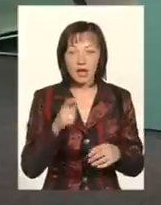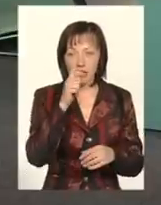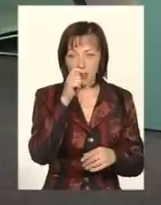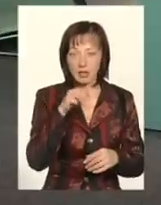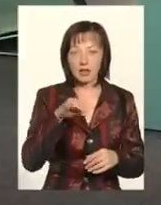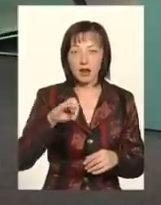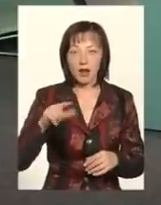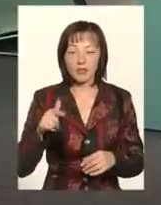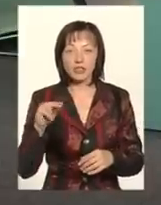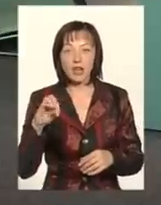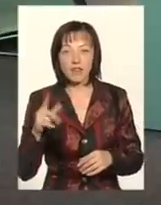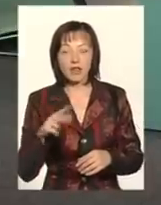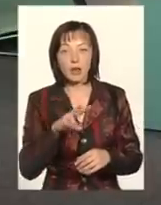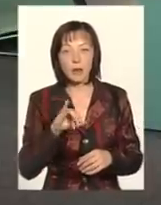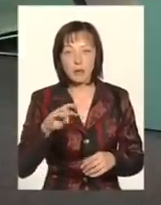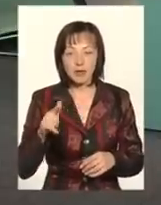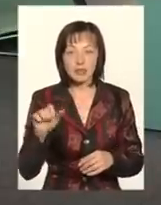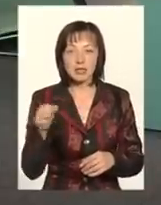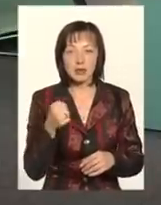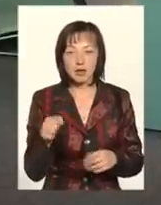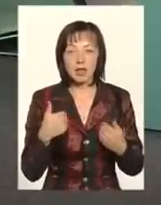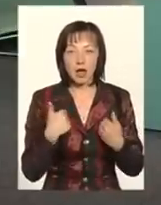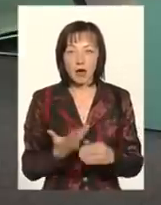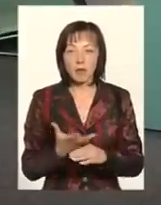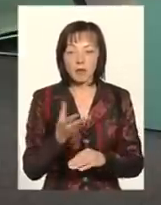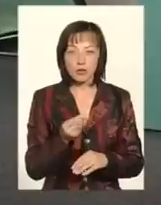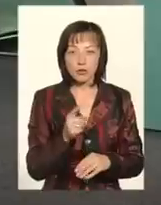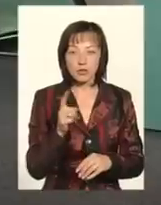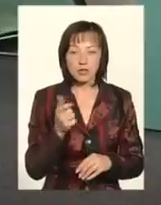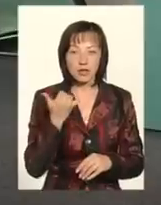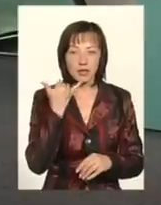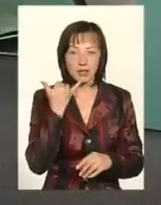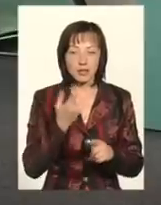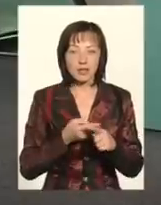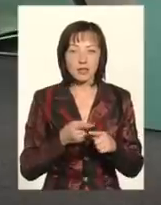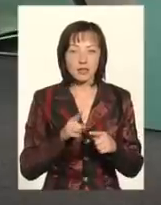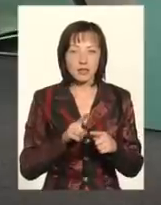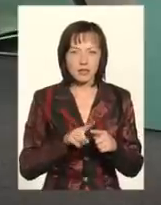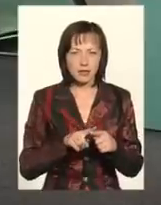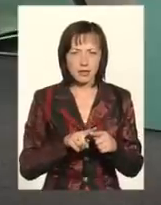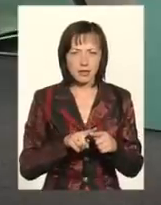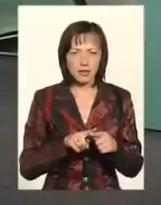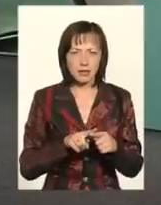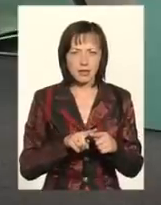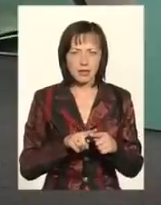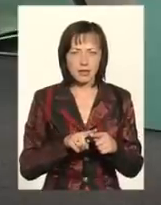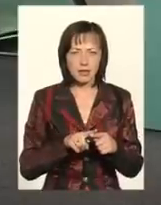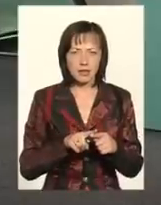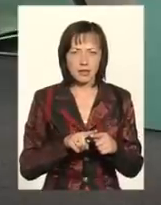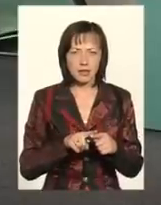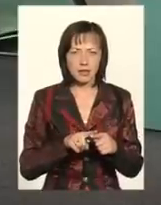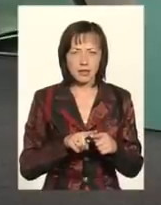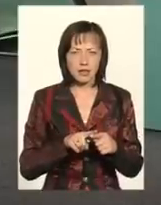травень червень липеньнь я плачу за телефона оцей наш хме Шепетівський